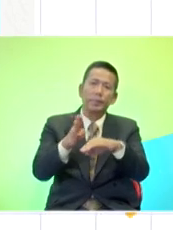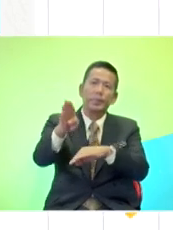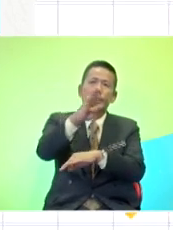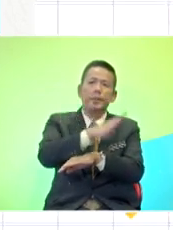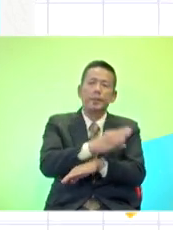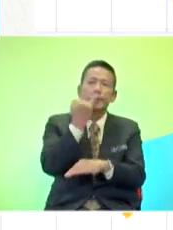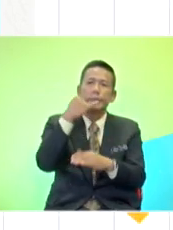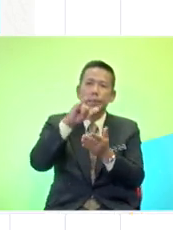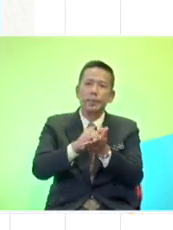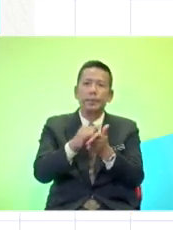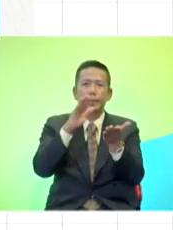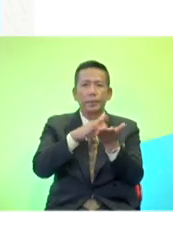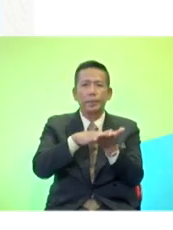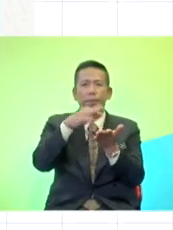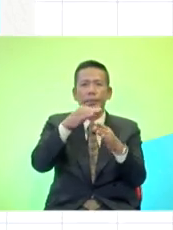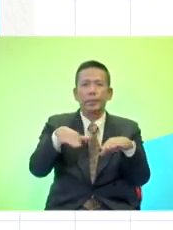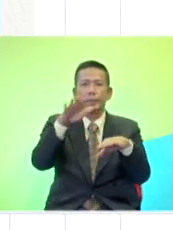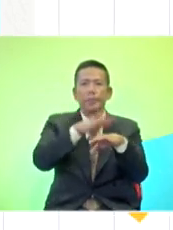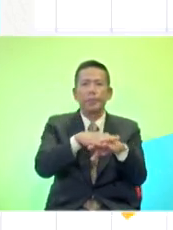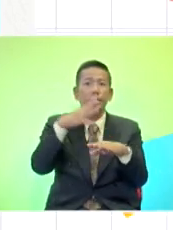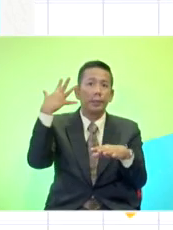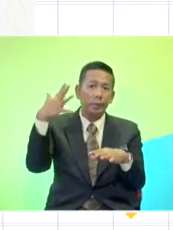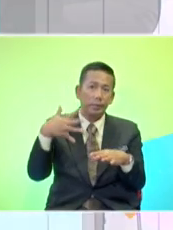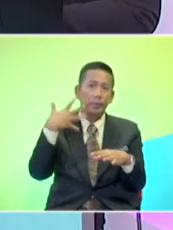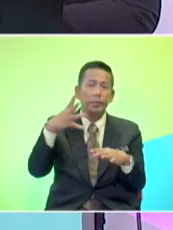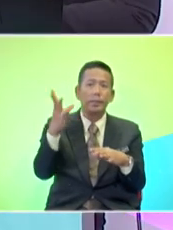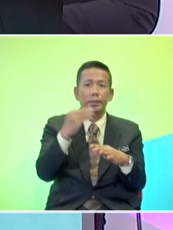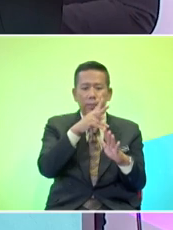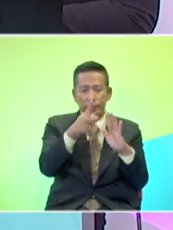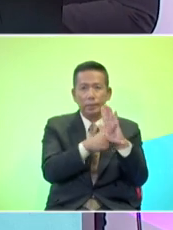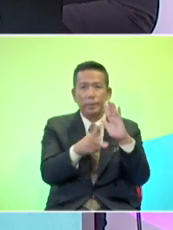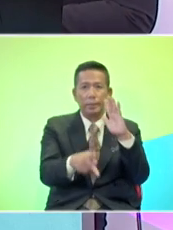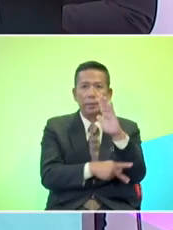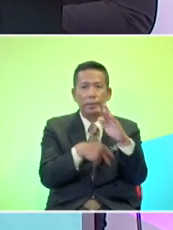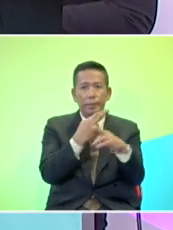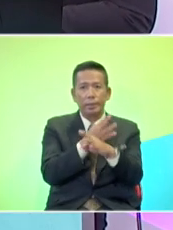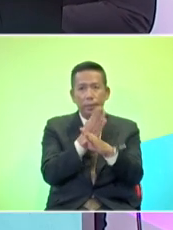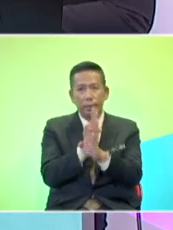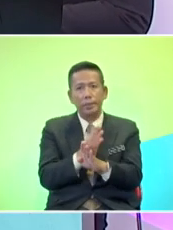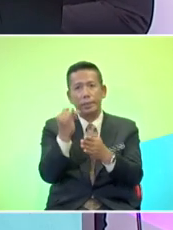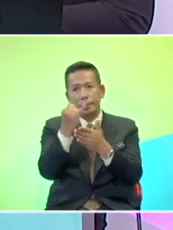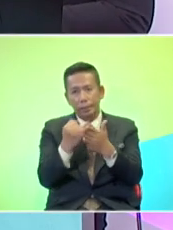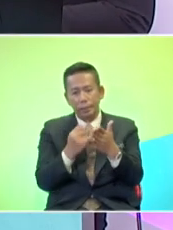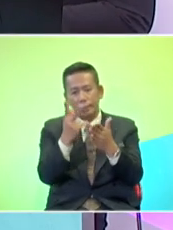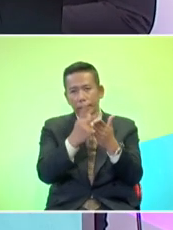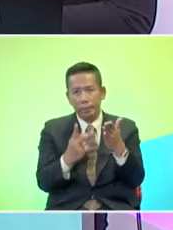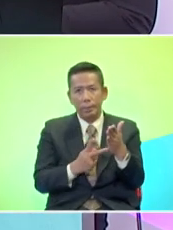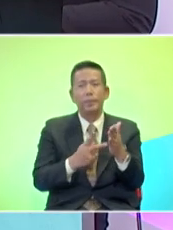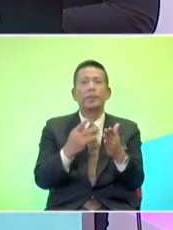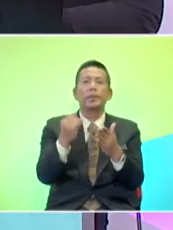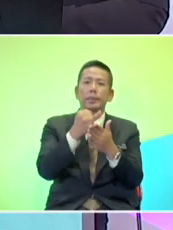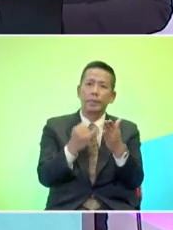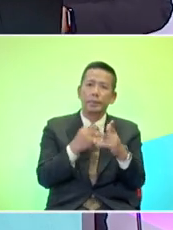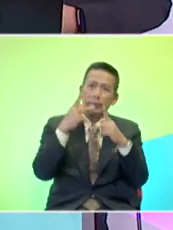untuk mendengar atas dia ada bidang sejarah dan presisi ini halus mereka bentuk seni Kraft dan juga seni komunikasi visual